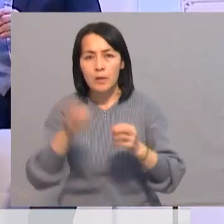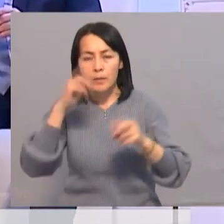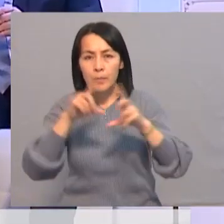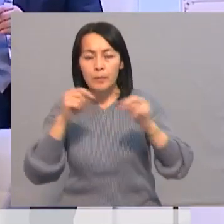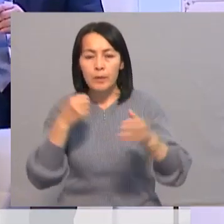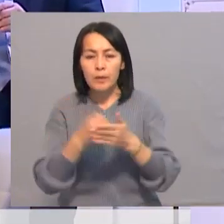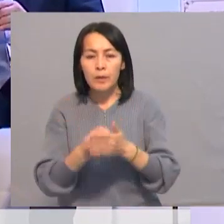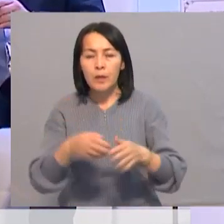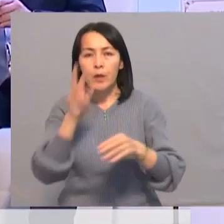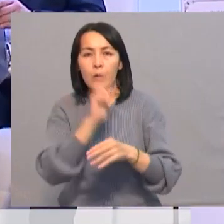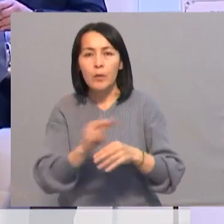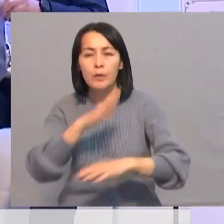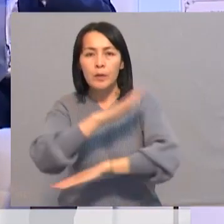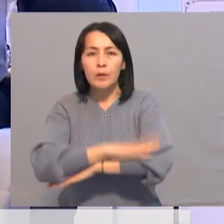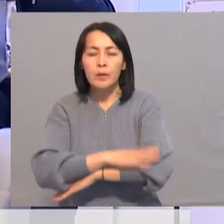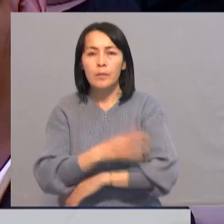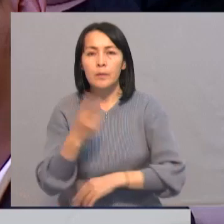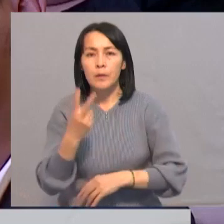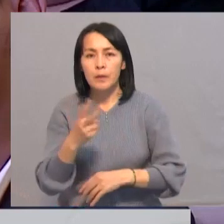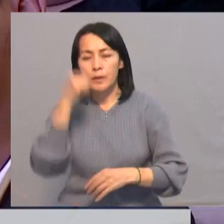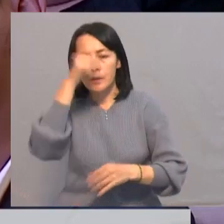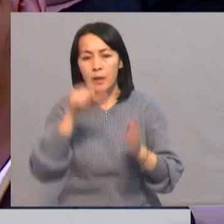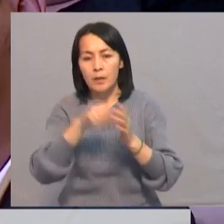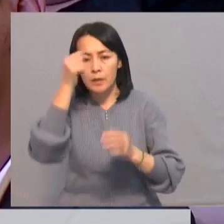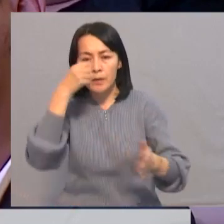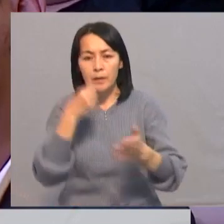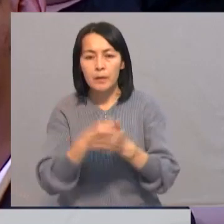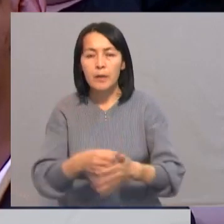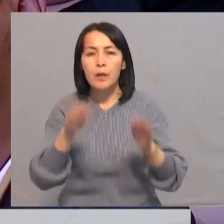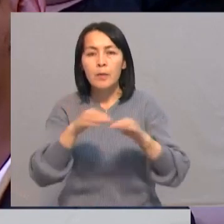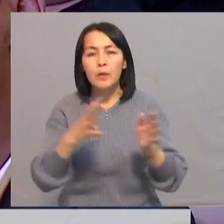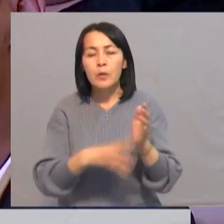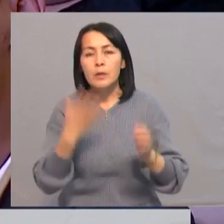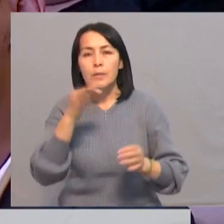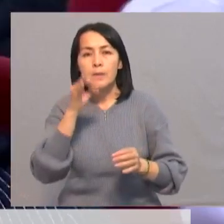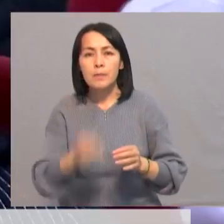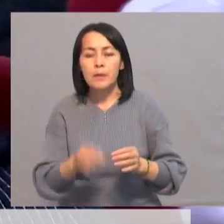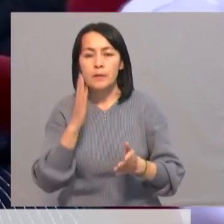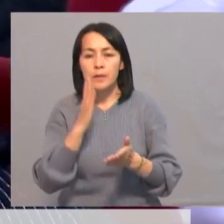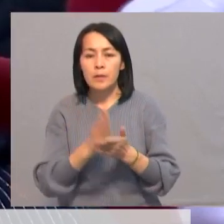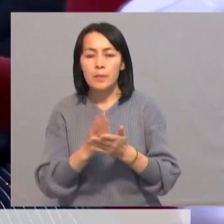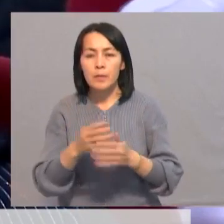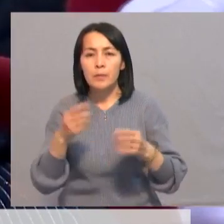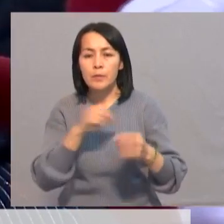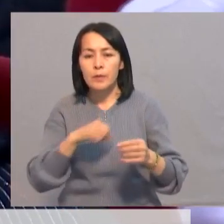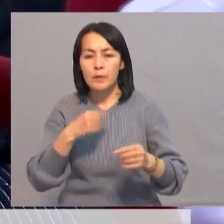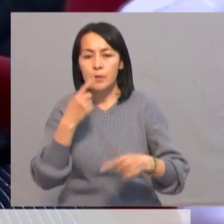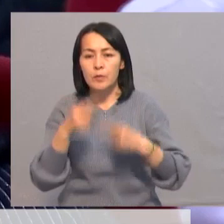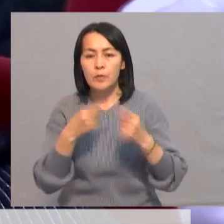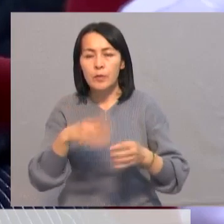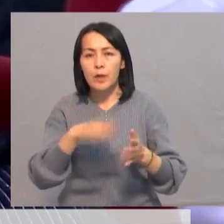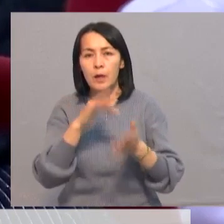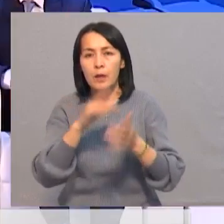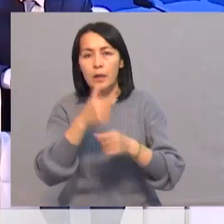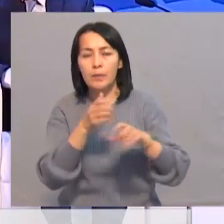мектепке дейінгі оқыту мен тәрбиелеу мен 2 жастан 6 жасқа дейінгі балалардың 95% қамтылды. Өз кезегінде сөз алған қала